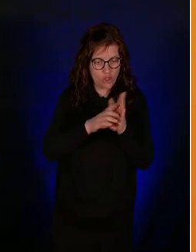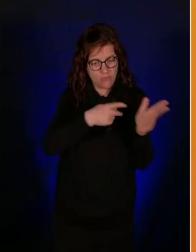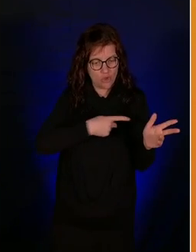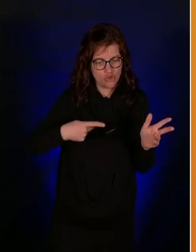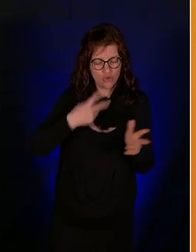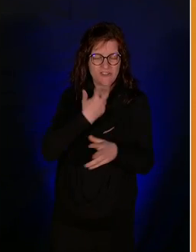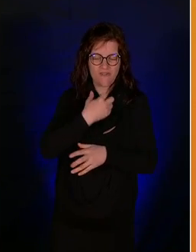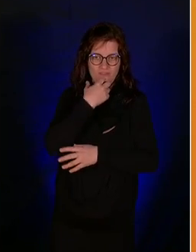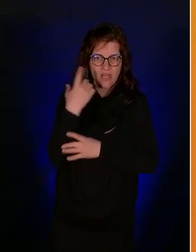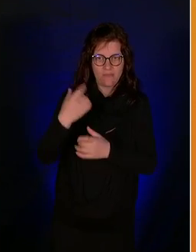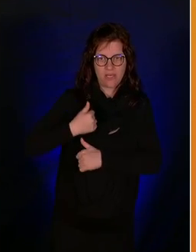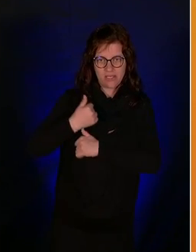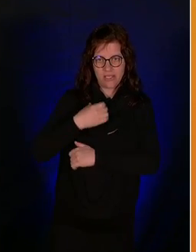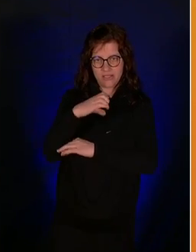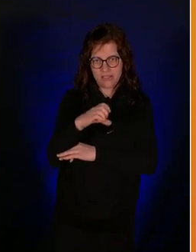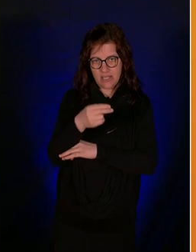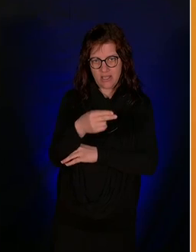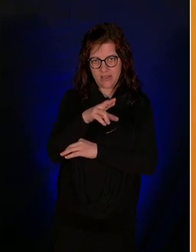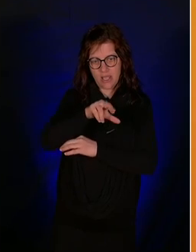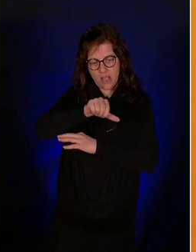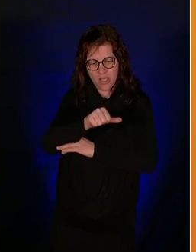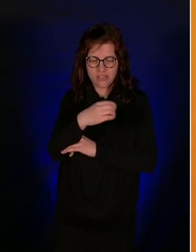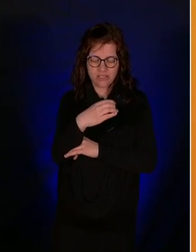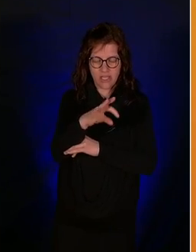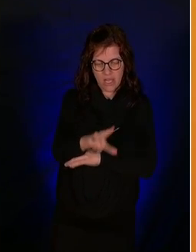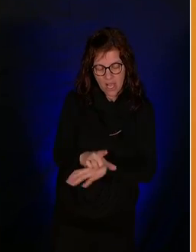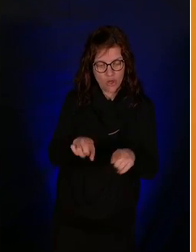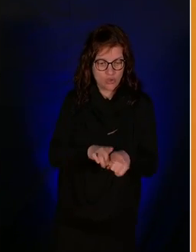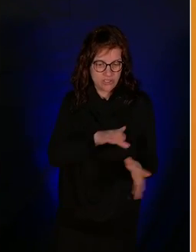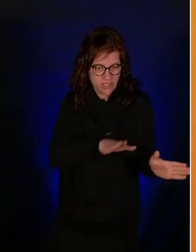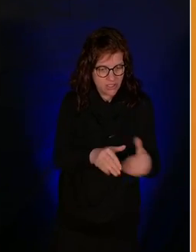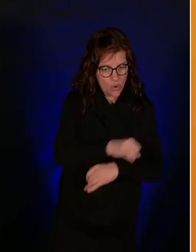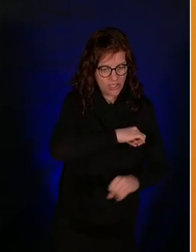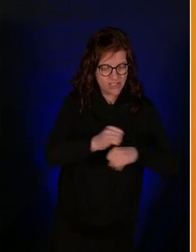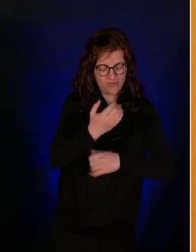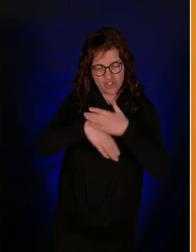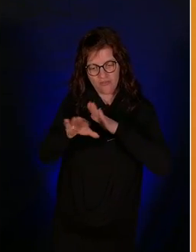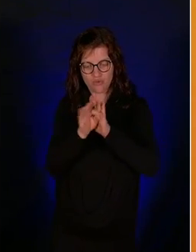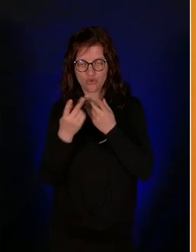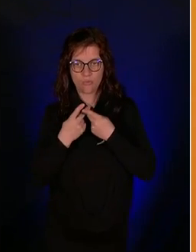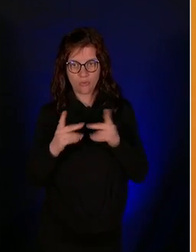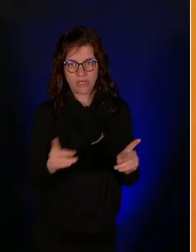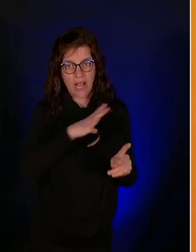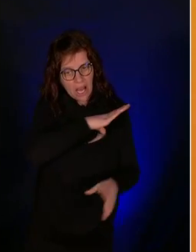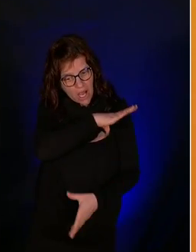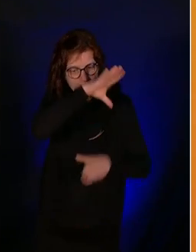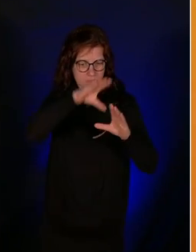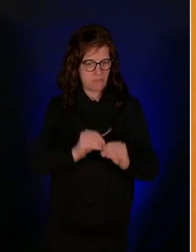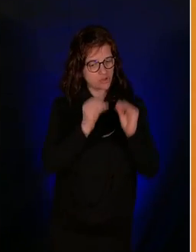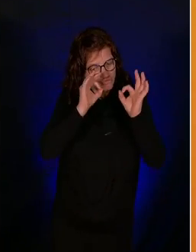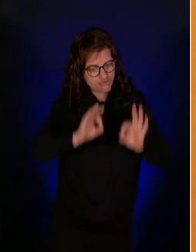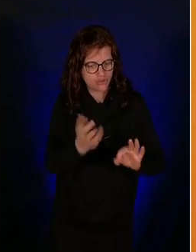et militaires, de la CNRACL et de la catégorie active dans la fonction publique, a toute sa place dans notre document